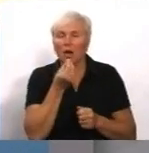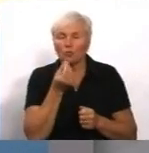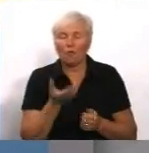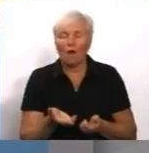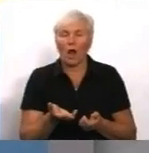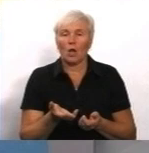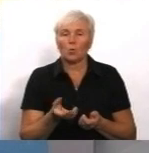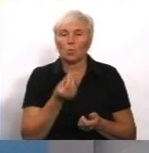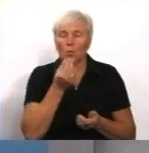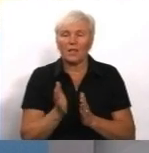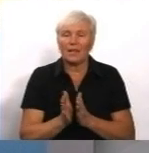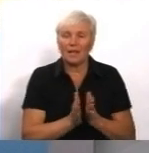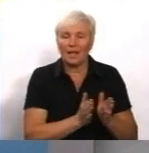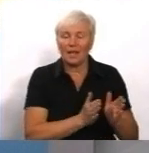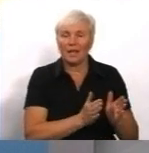гігієні харчування,